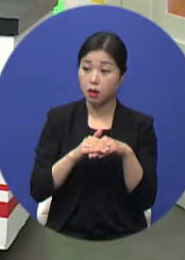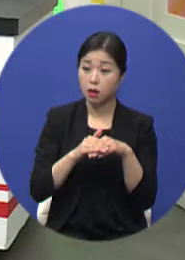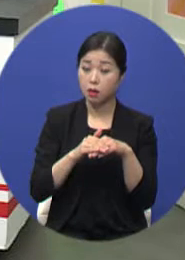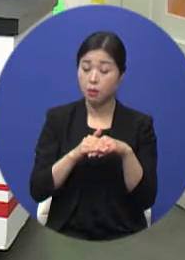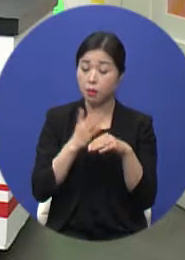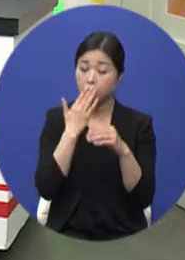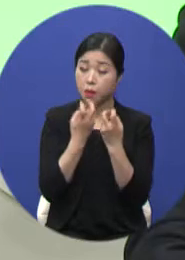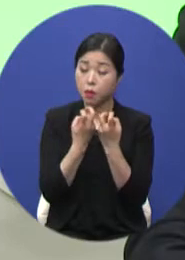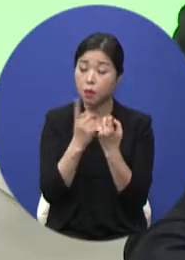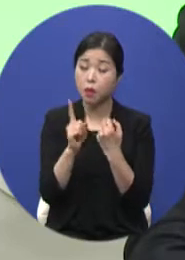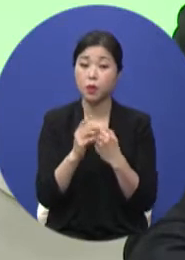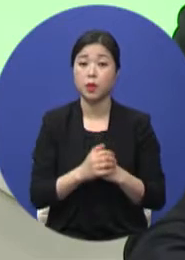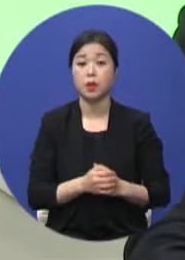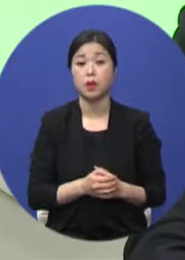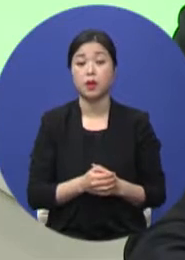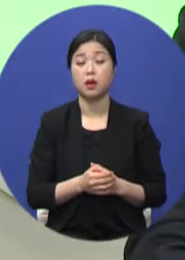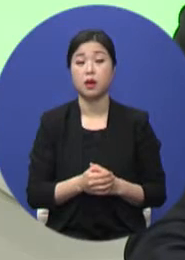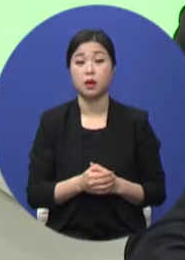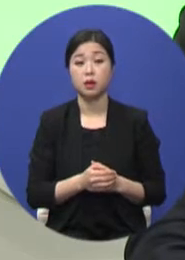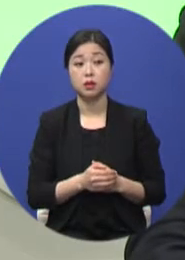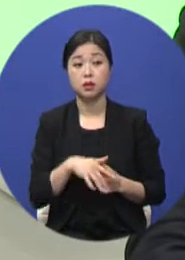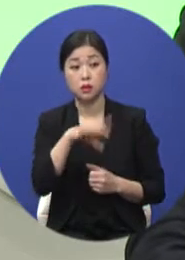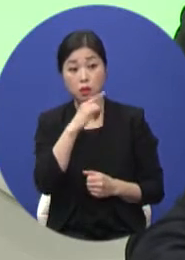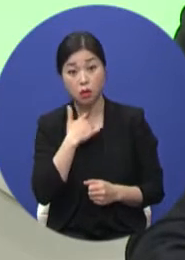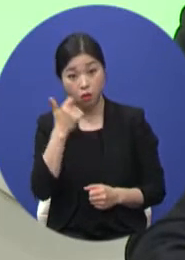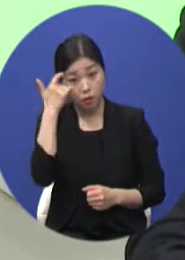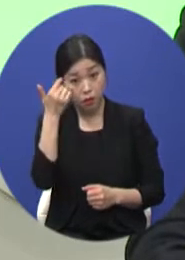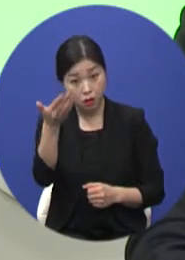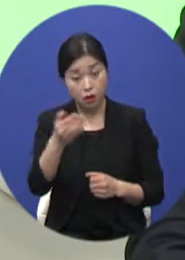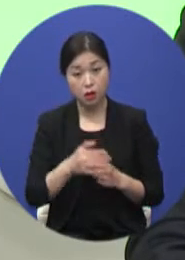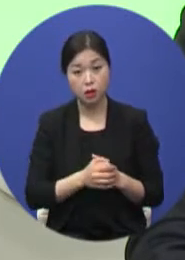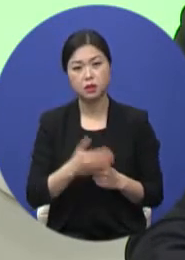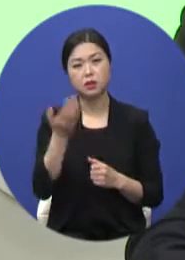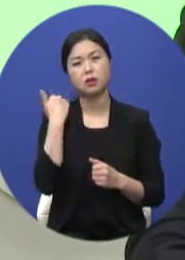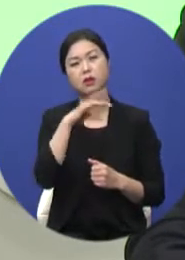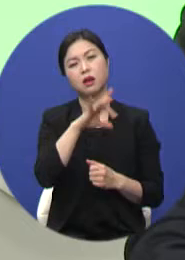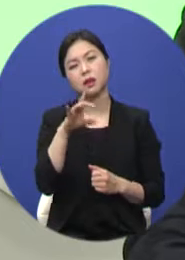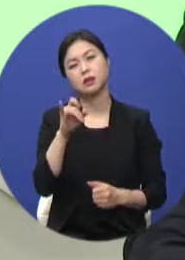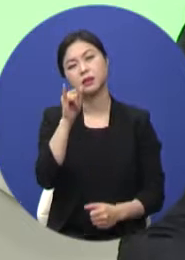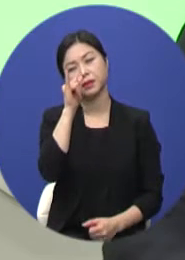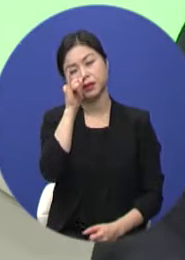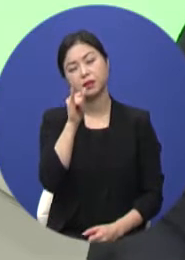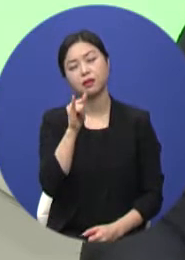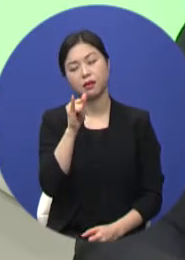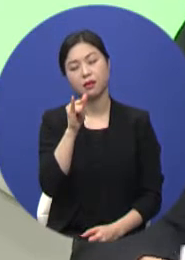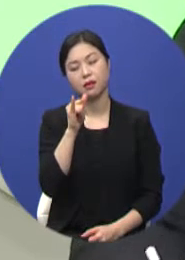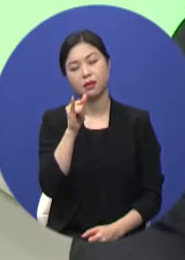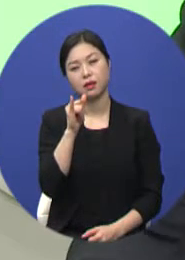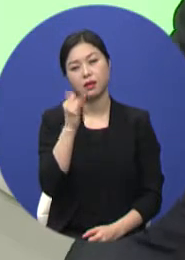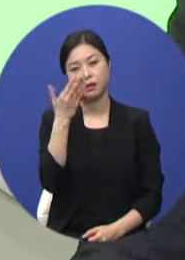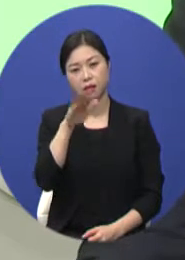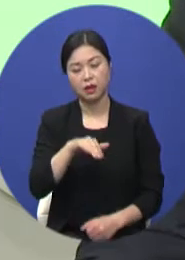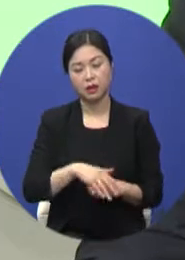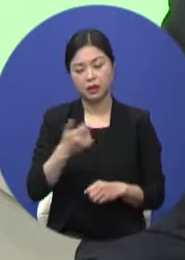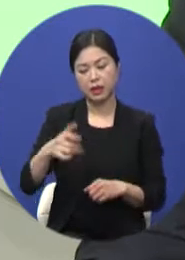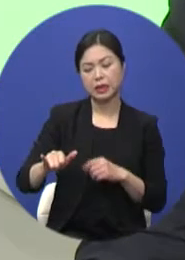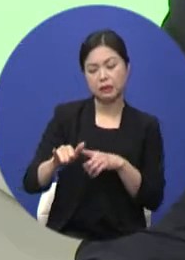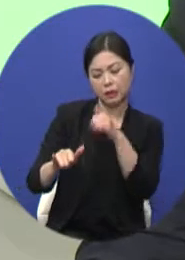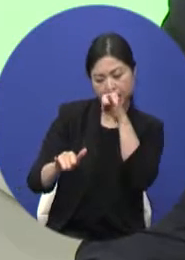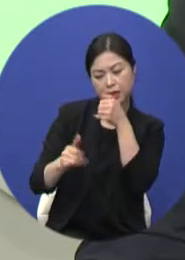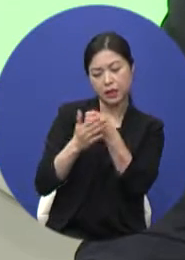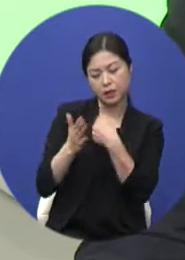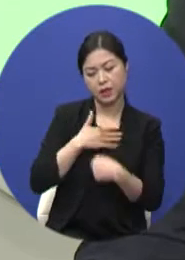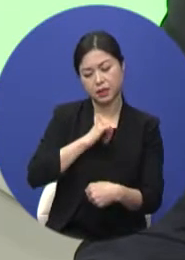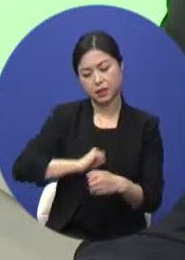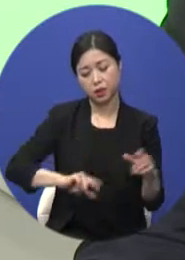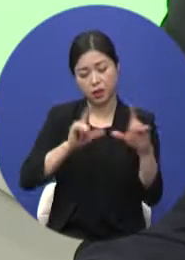못하겠어요. 일단 처음 있는 일이신가요? 아, 그 전에도 가끔씩 그랬는데요. 네. 근데 애들이 제가 그냥 참고